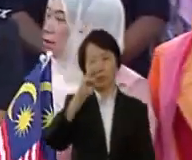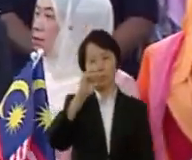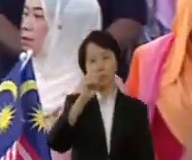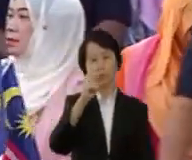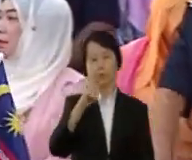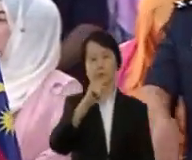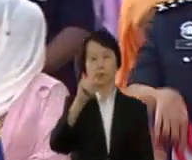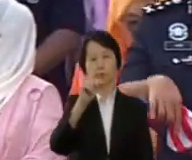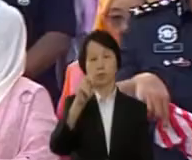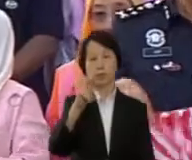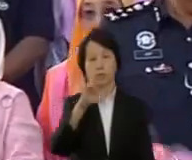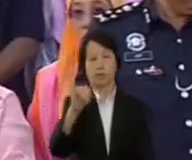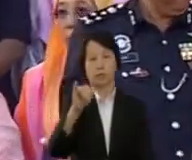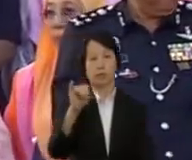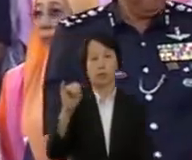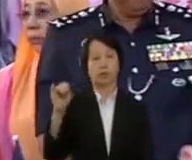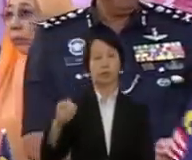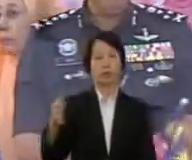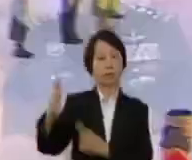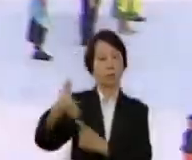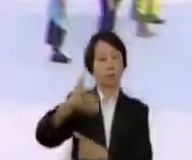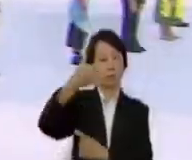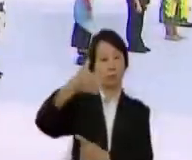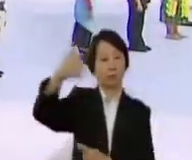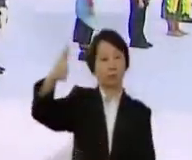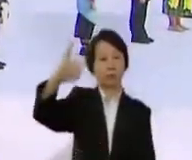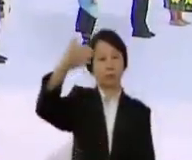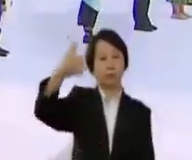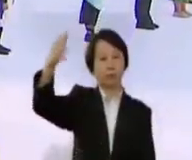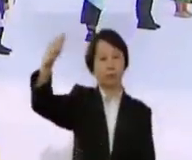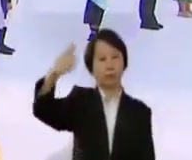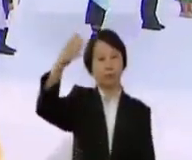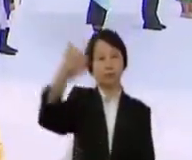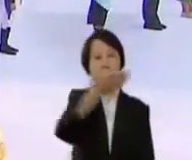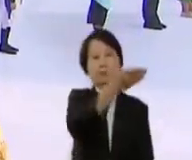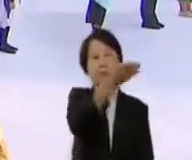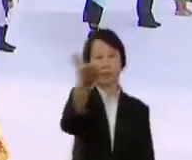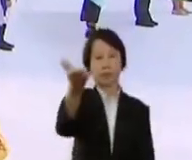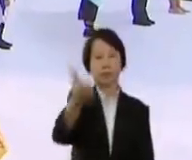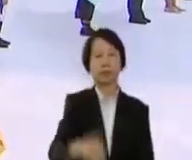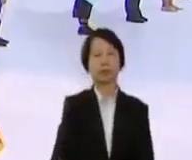Mokhzani Ismail. Kibarkan jalur gemilang anda.